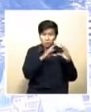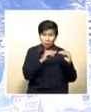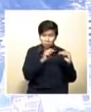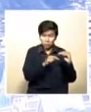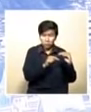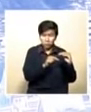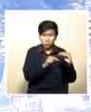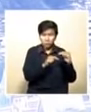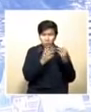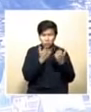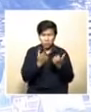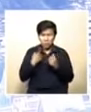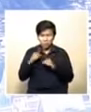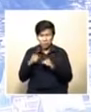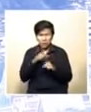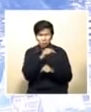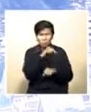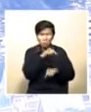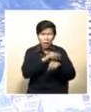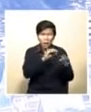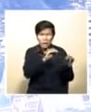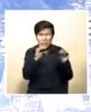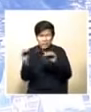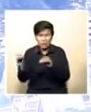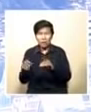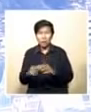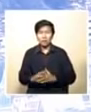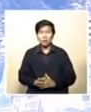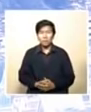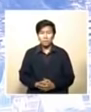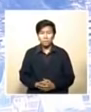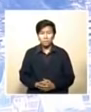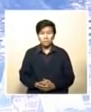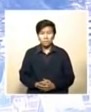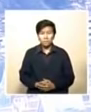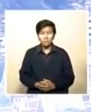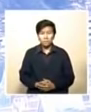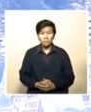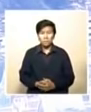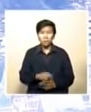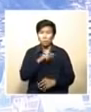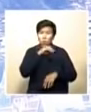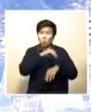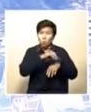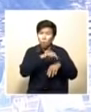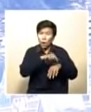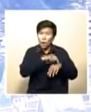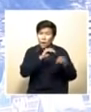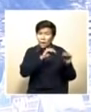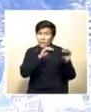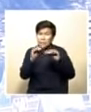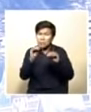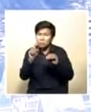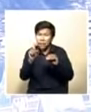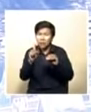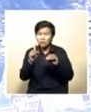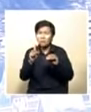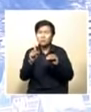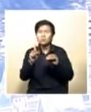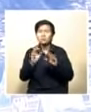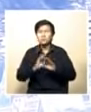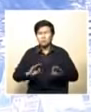ก.ล.ต.ก็ได้ออกหลักเกณฑ์แล้วว่าให้เลื่อนถ้าไม่อยากเลื่อนเลื่อนไม่ได้ก็ให้ประชุมทาง